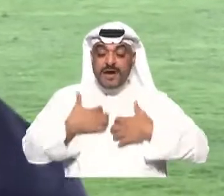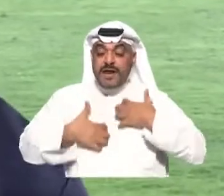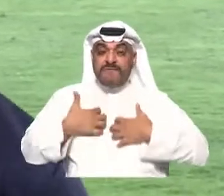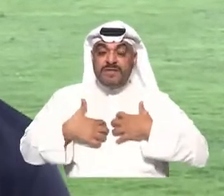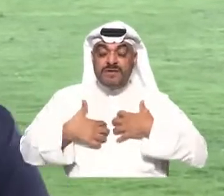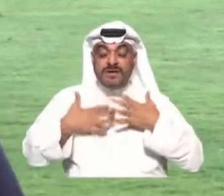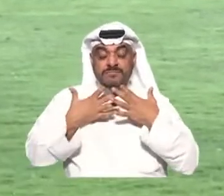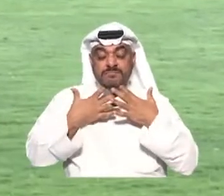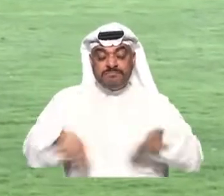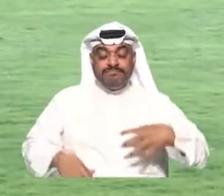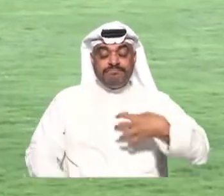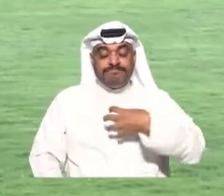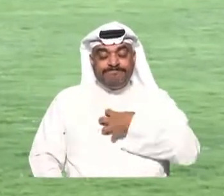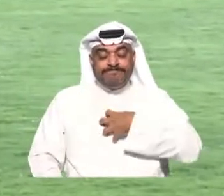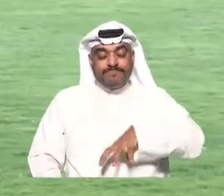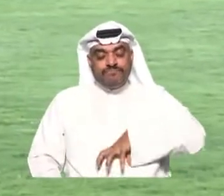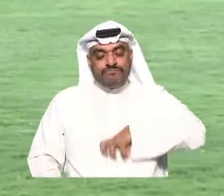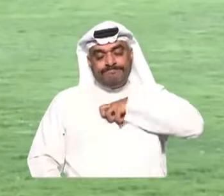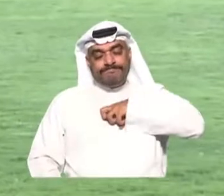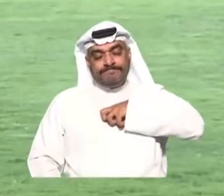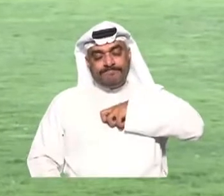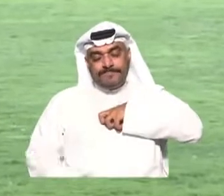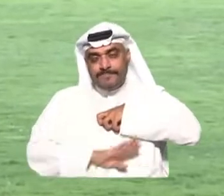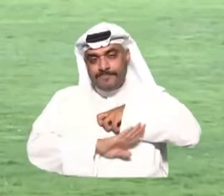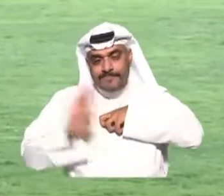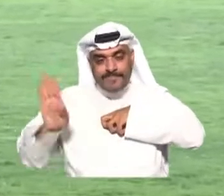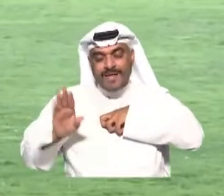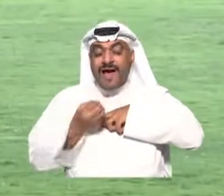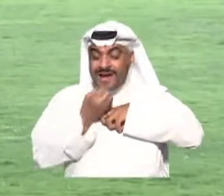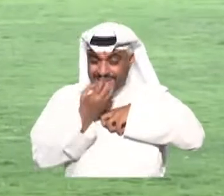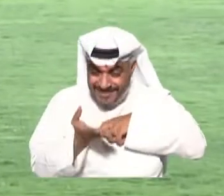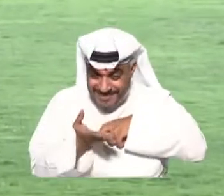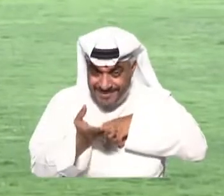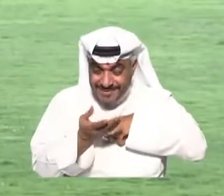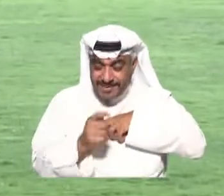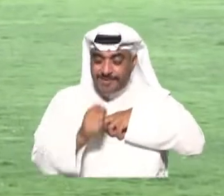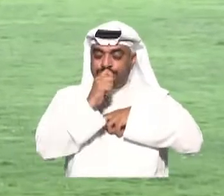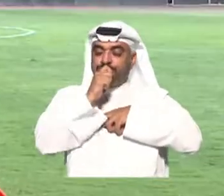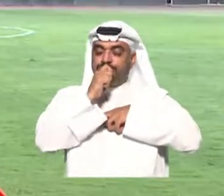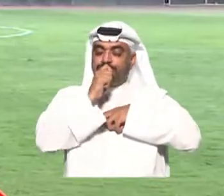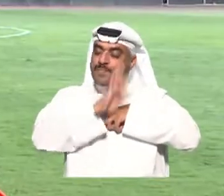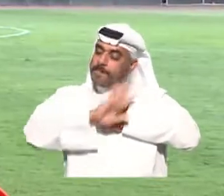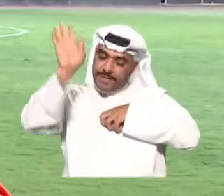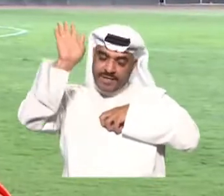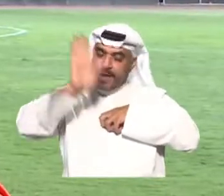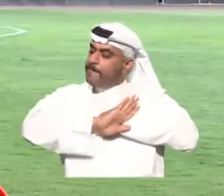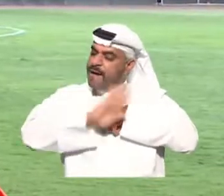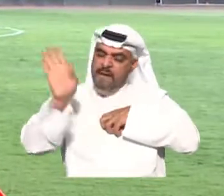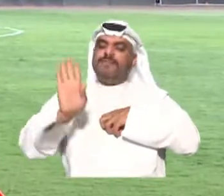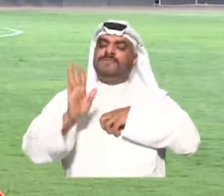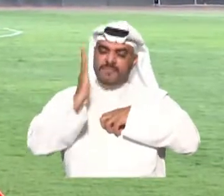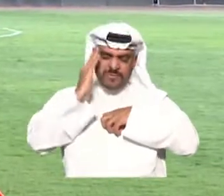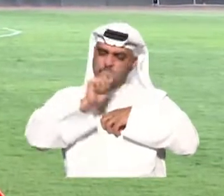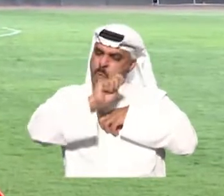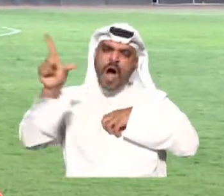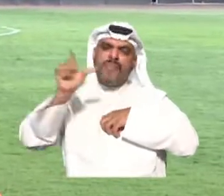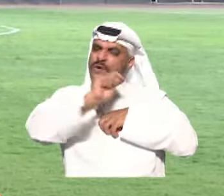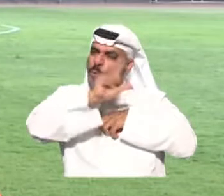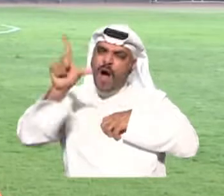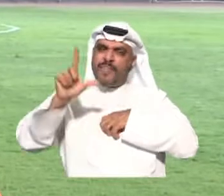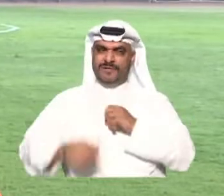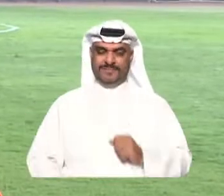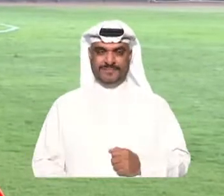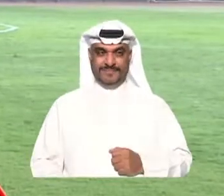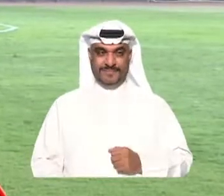المباراة تنقلب عليك نتيجة، يعني الواحد ما يدي يتكلم الحين لكل حادث حديث إن شاء الله. بالنسبة ضد فريق نفس القادسية أكيد